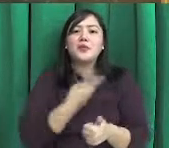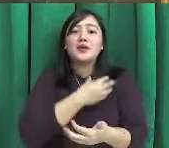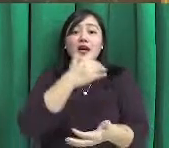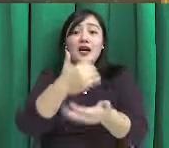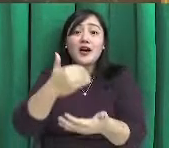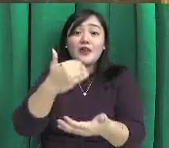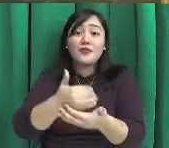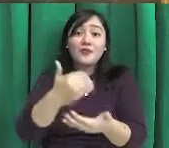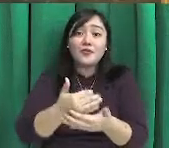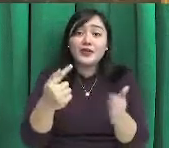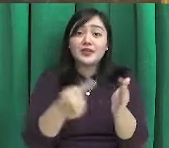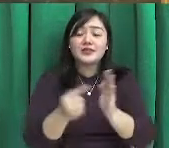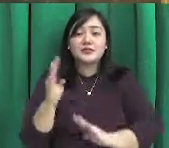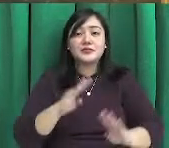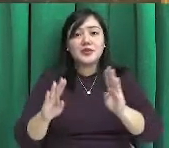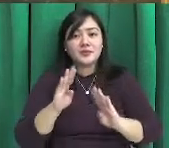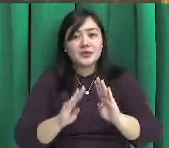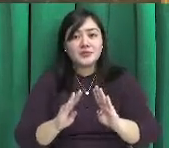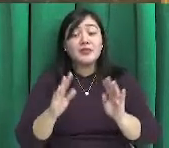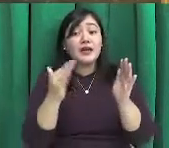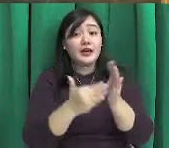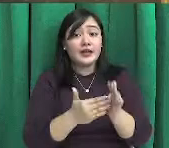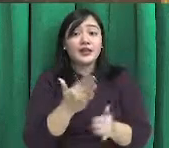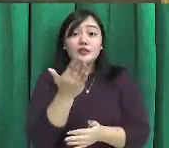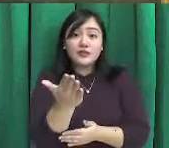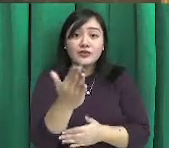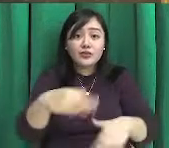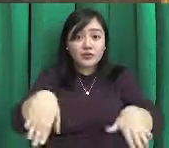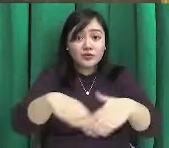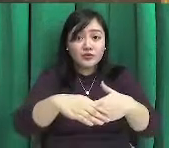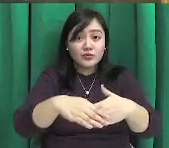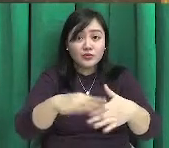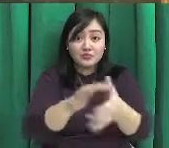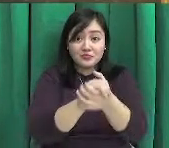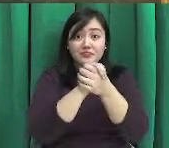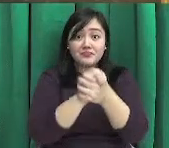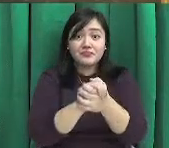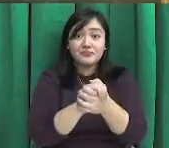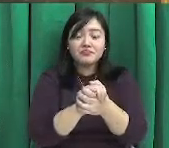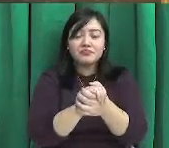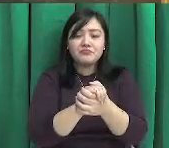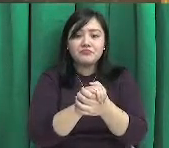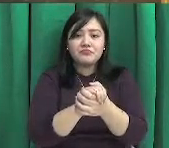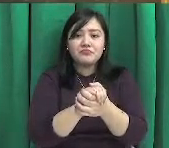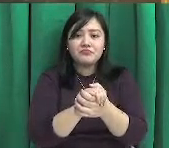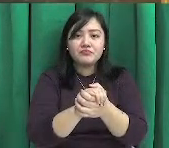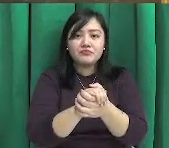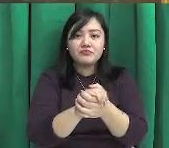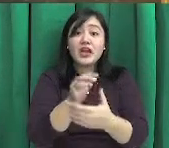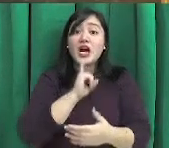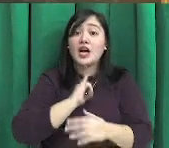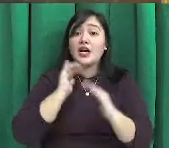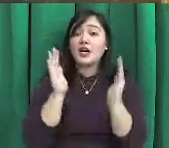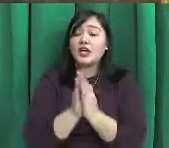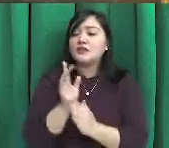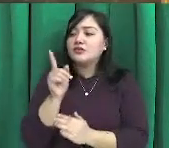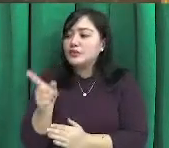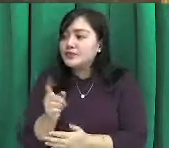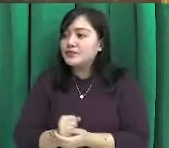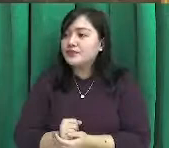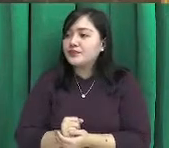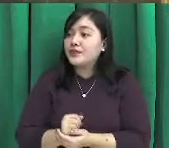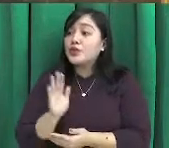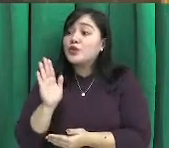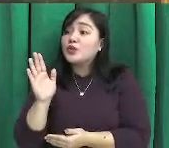at nag-uo ka nang sabing ko nga, pa nag-officiate ako ng kasalan, sabi ko, oh, ito ba'y tinatanggap mo,